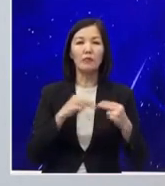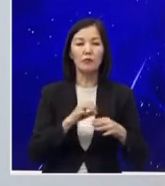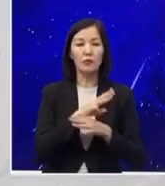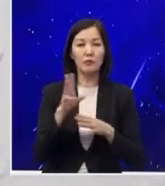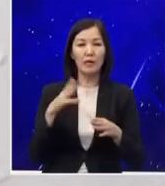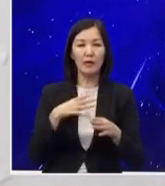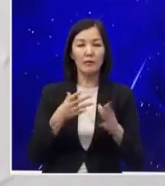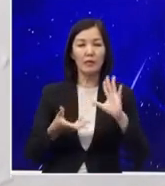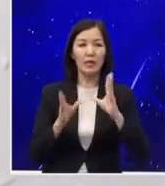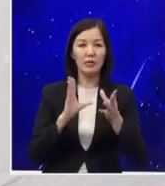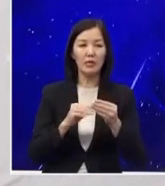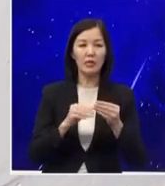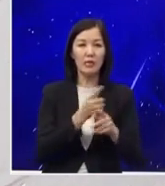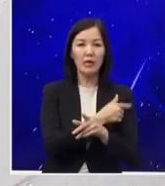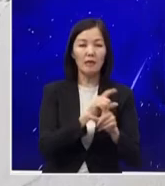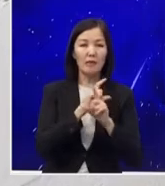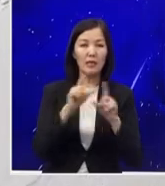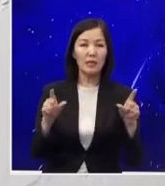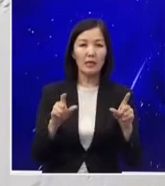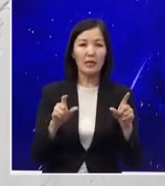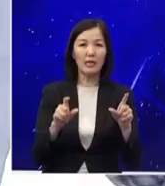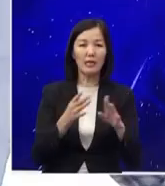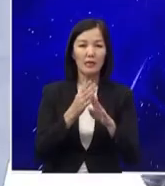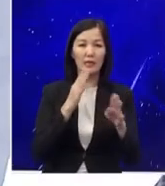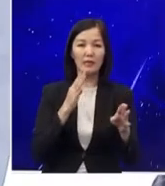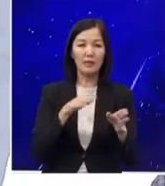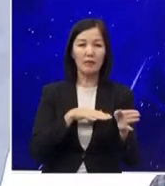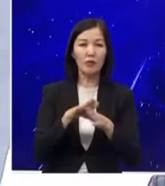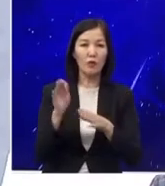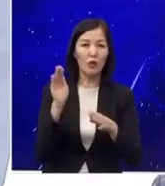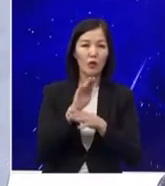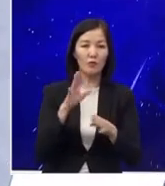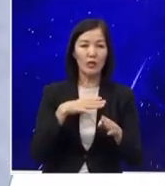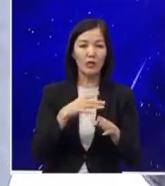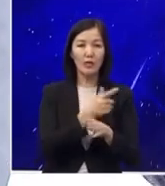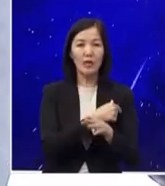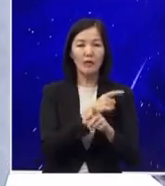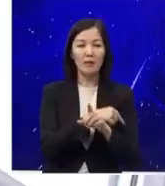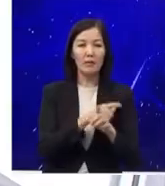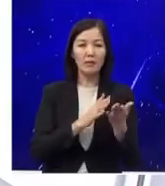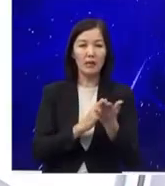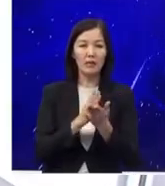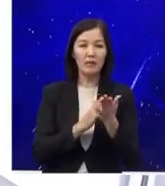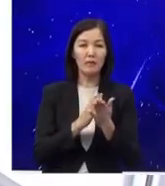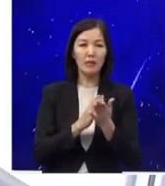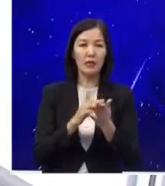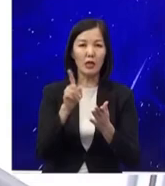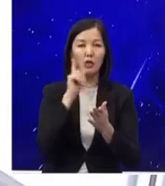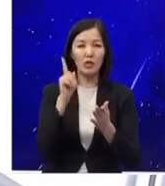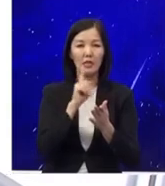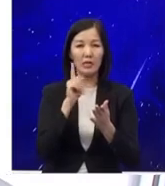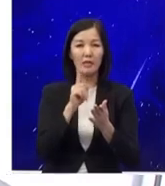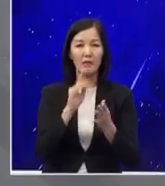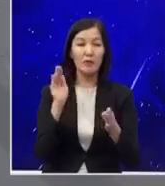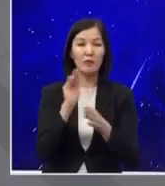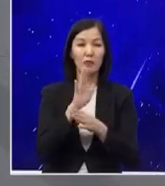қамтылды. Нәтижесінде медициналық мекемелер де кезегімен толығып жатыр. Ал медицина қызметкерлерінің қатары жас түлектермен